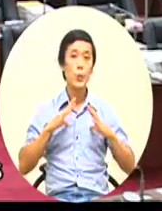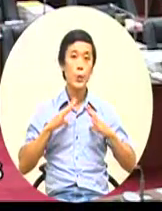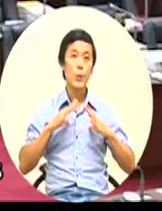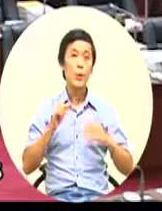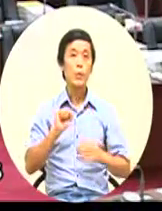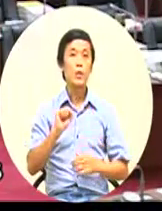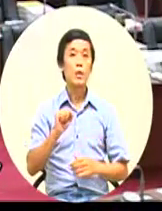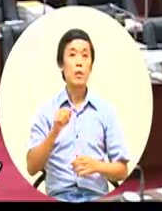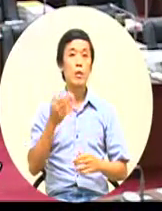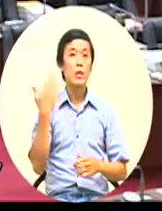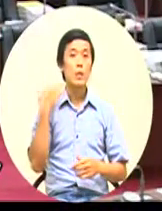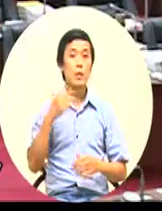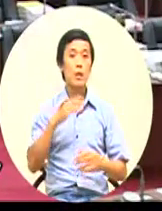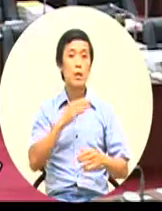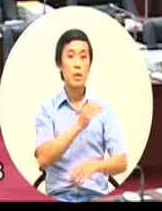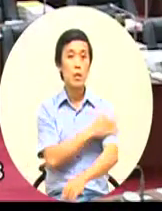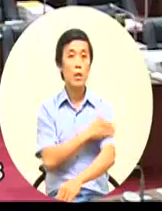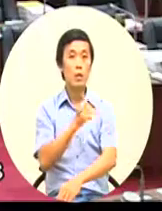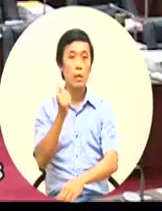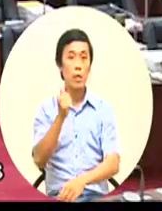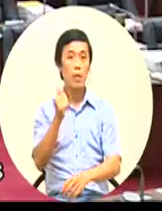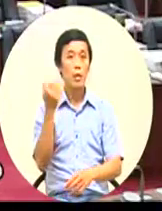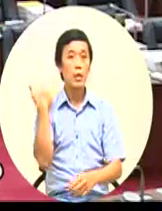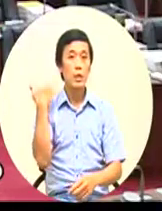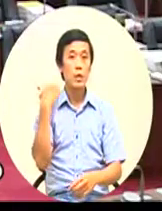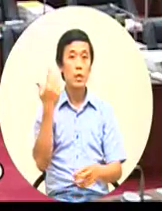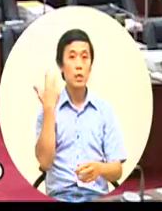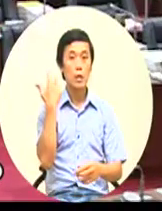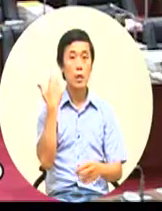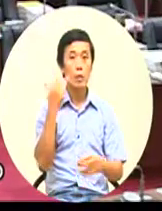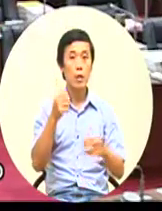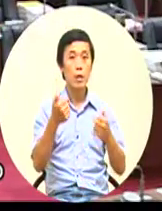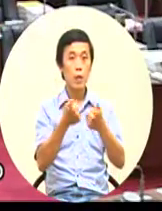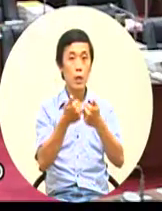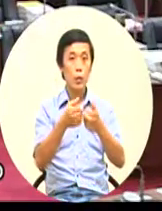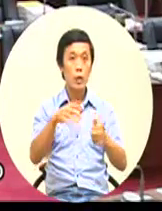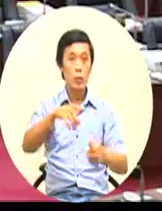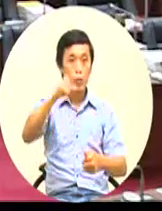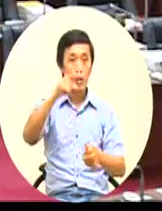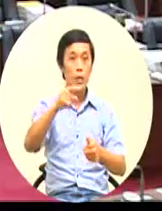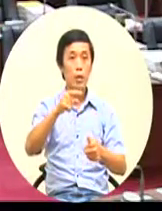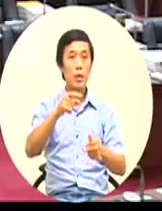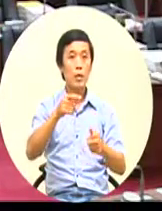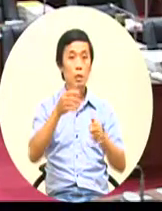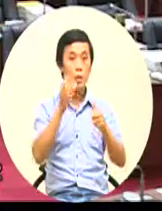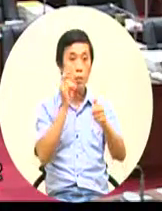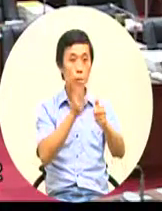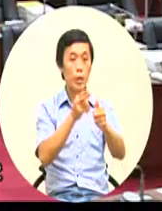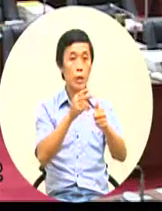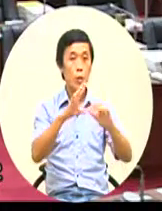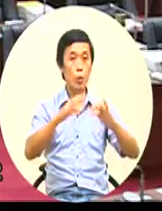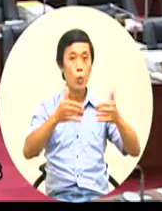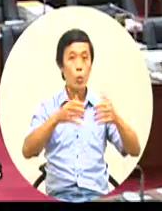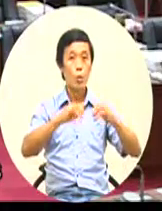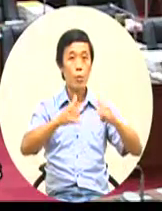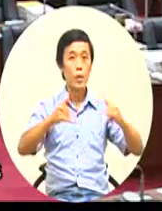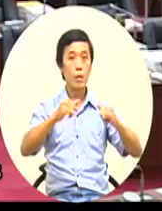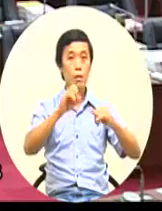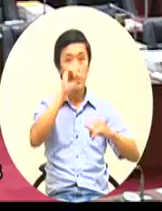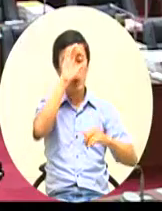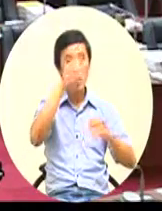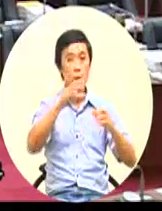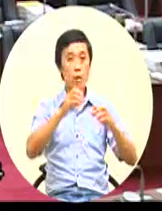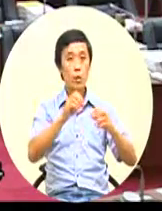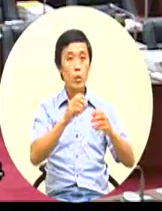文，在上礼拜四议会开议第一天就提出这个问题，要国民党团回答。我说真歹势咧，这栋都有钱通摕就